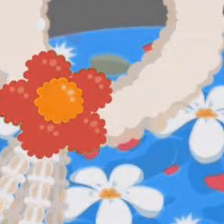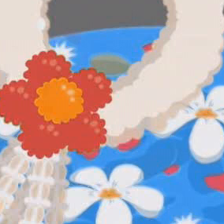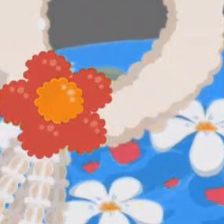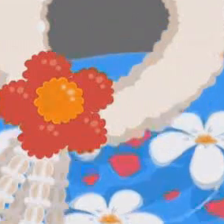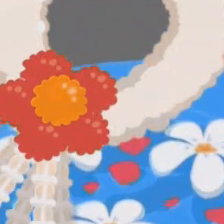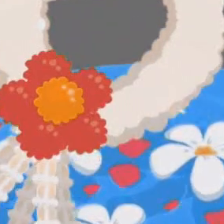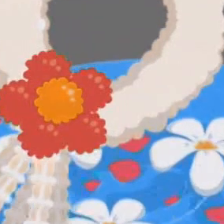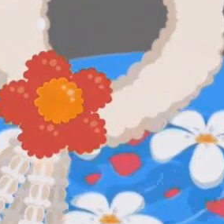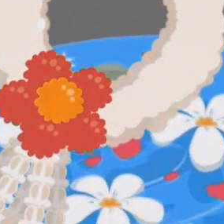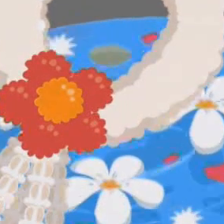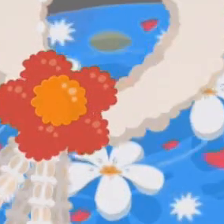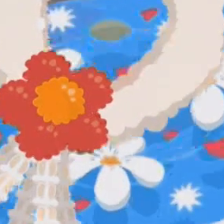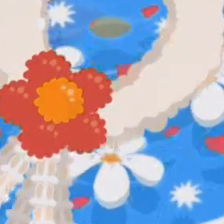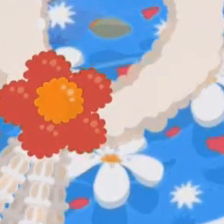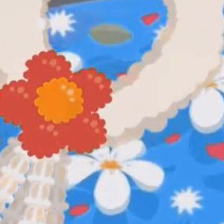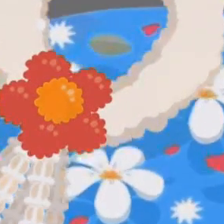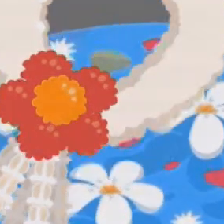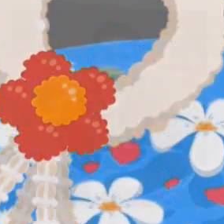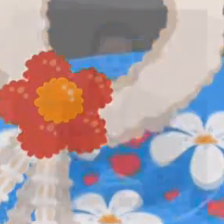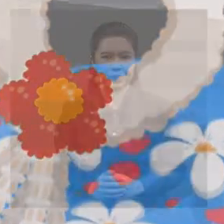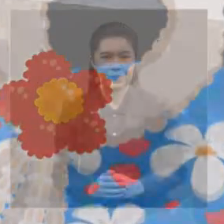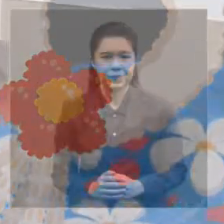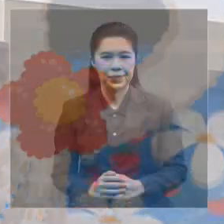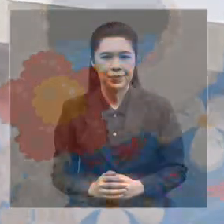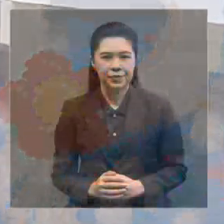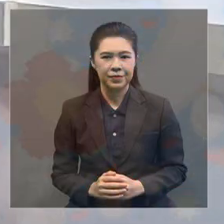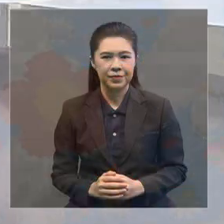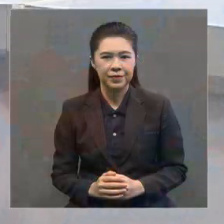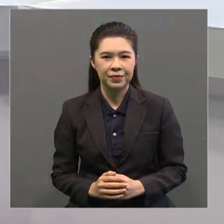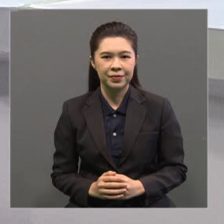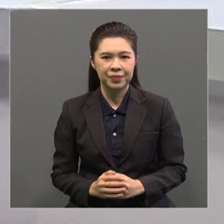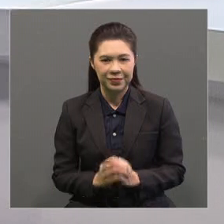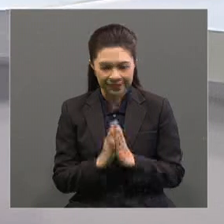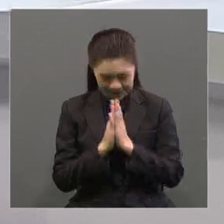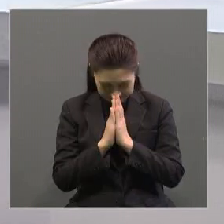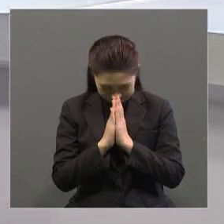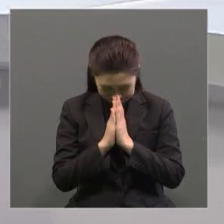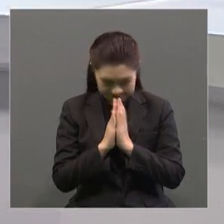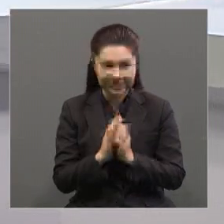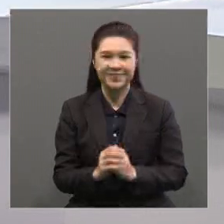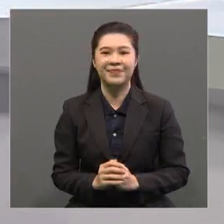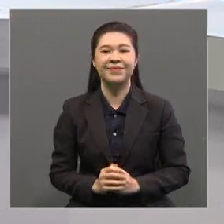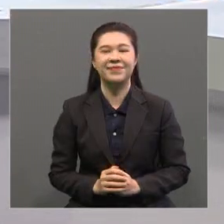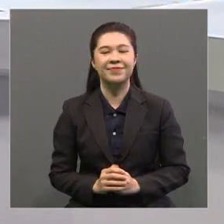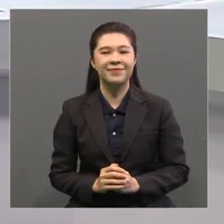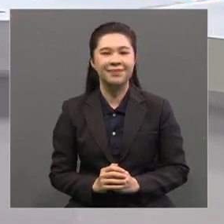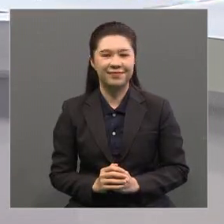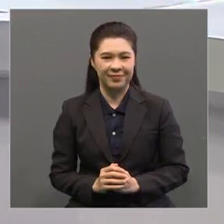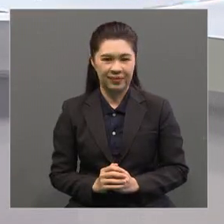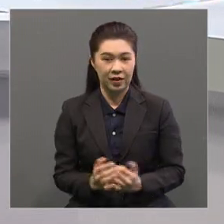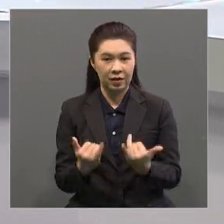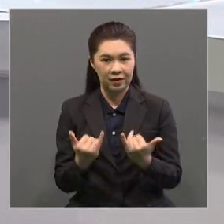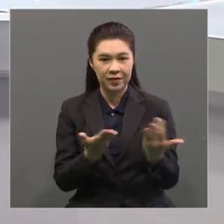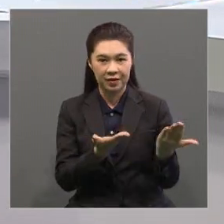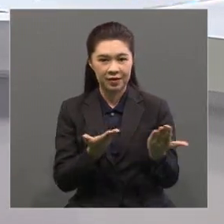ในวันเสาร์วันหลังจะตายเข้ามาสวัสดีครับสวัสดีค่ะ